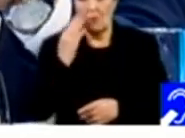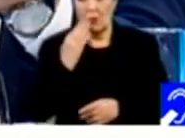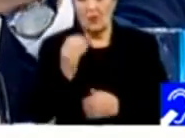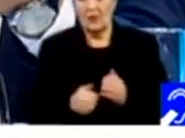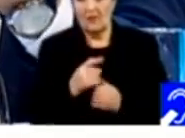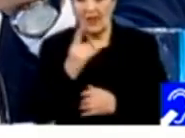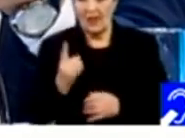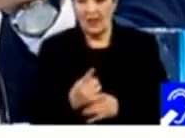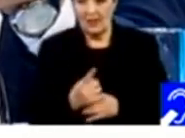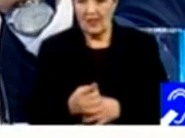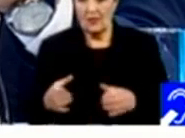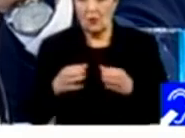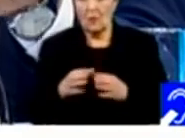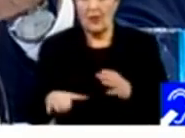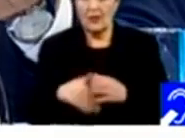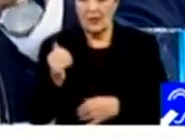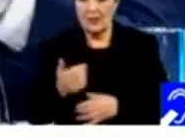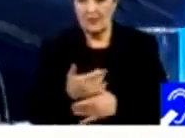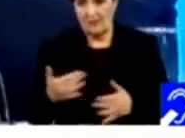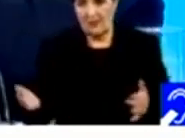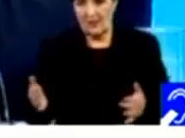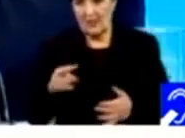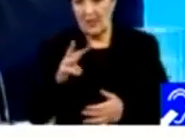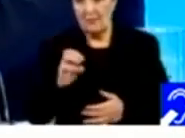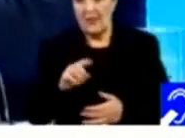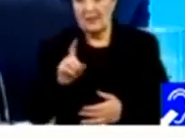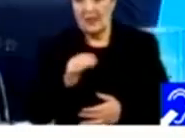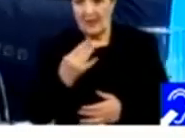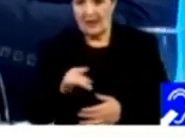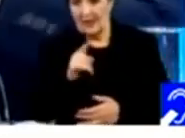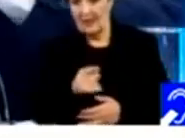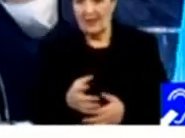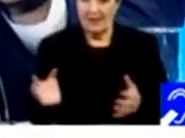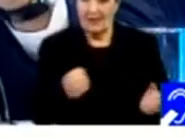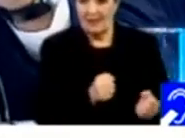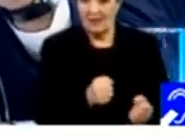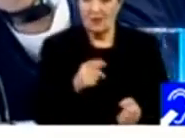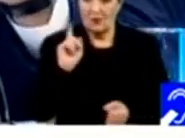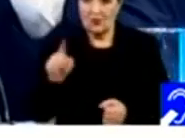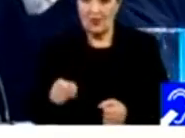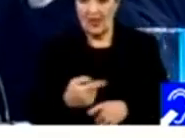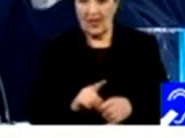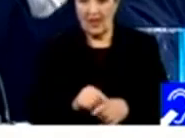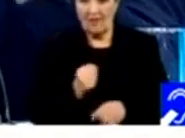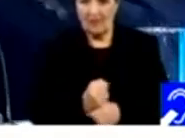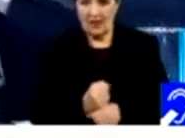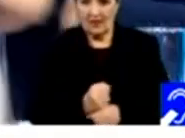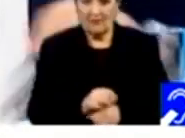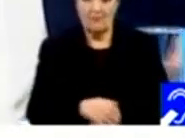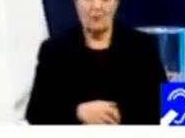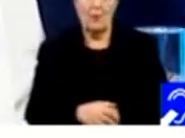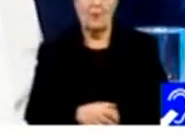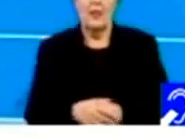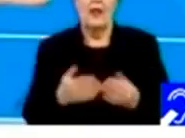fiecare dată în campanie electorală tot felul de fumigene. Și iată ei le înghit. Eu răspunsul nu și cei care ne privesc de acasă, nu.